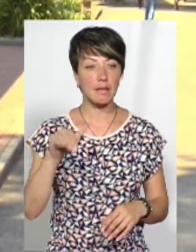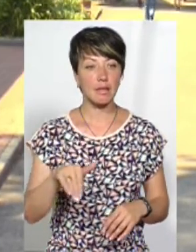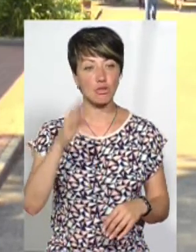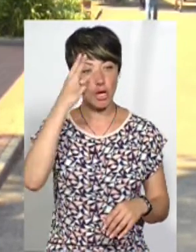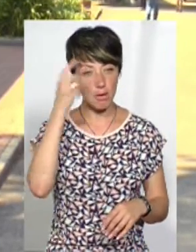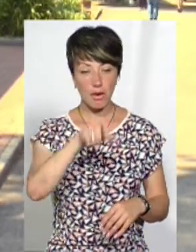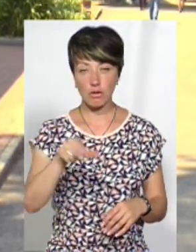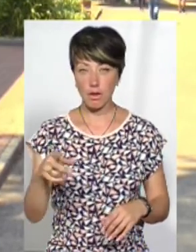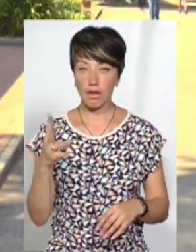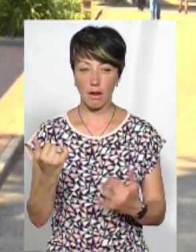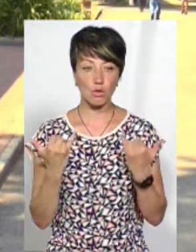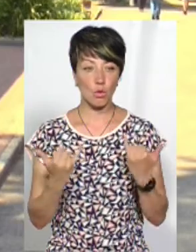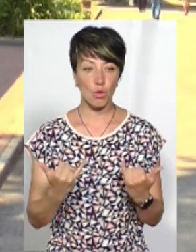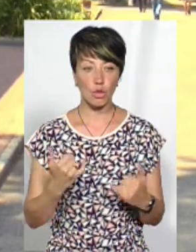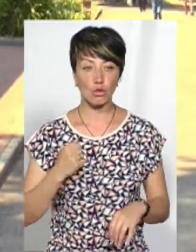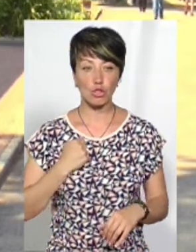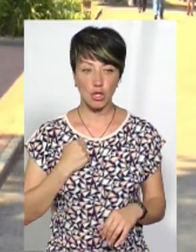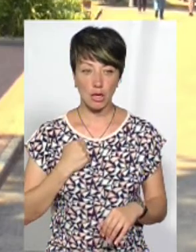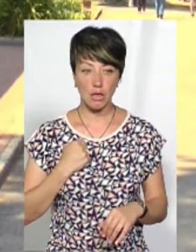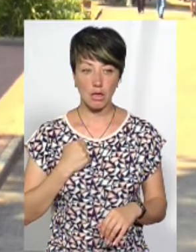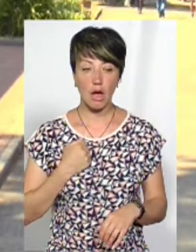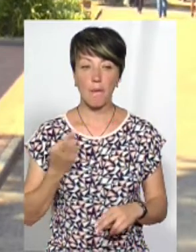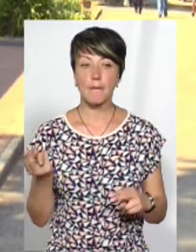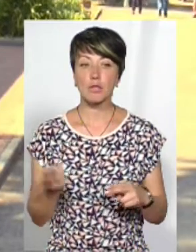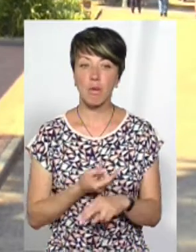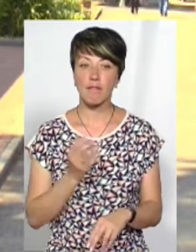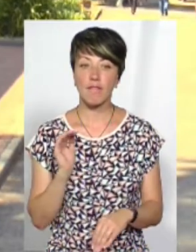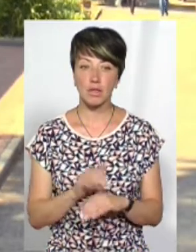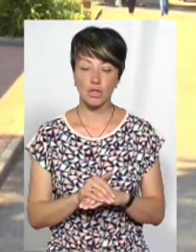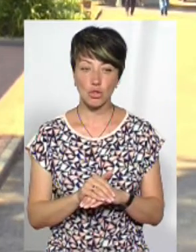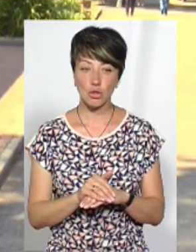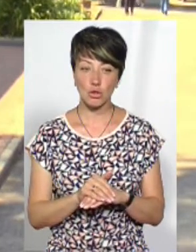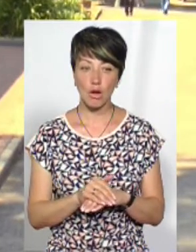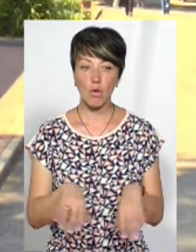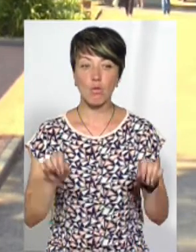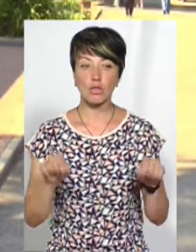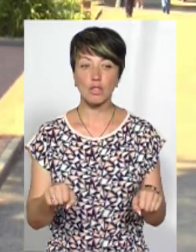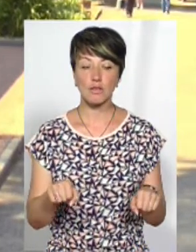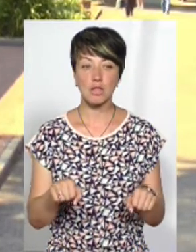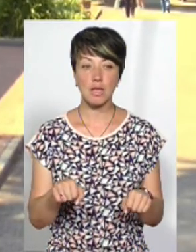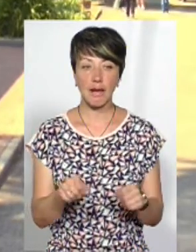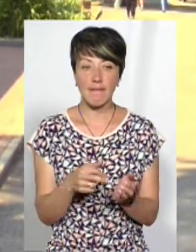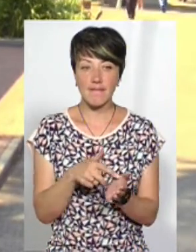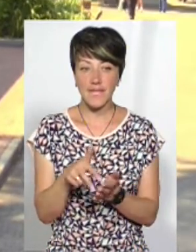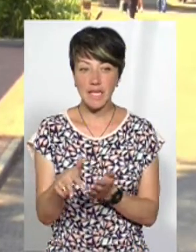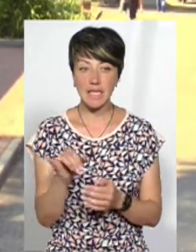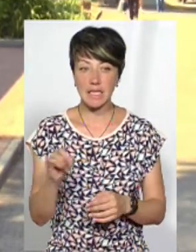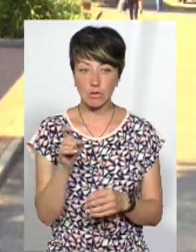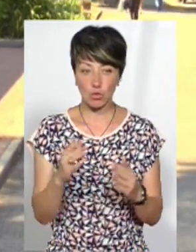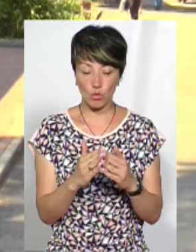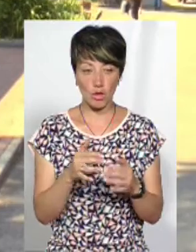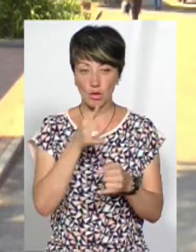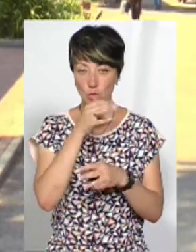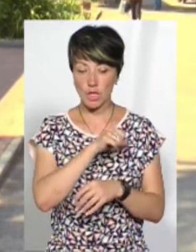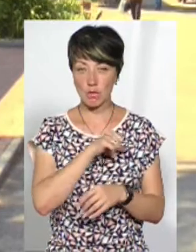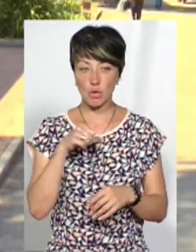на сьогодні, на жаль, вони позбавлені фактично можливості вийти з дому. Тобто вони фактично не можуть